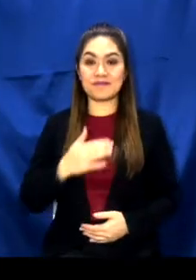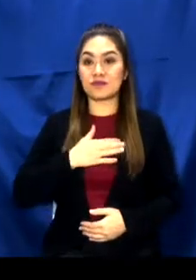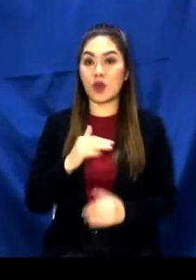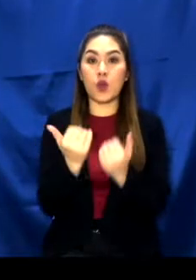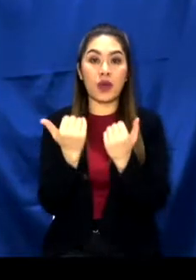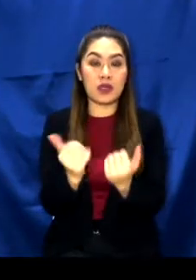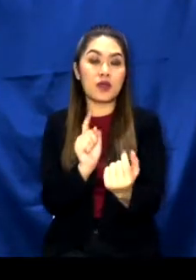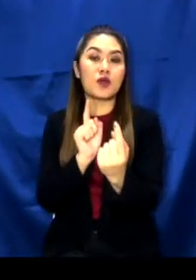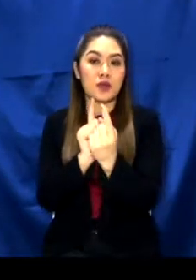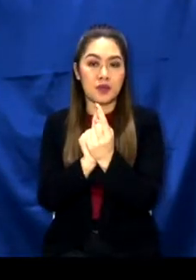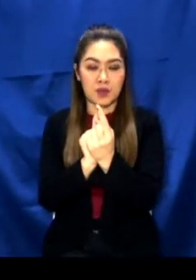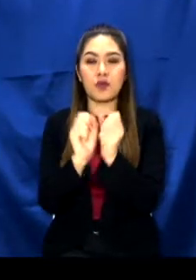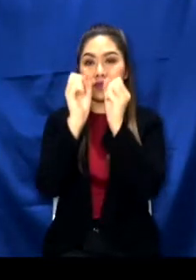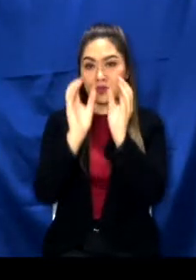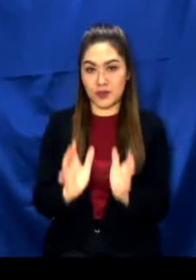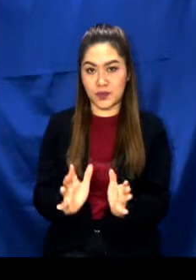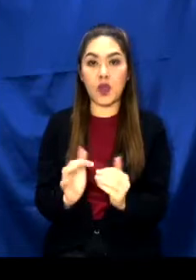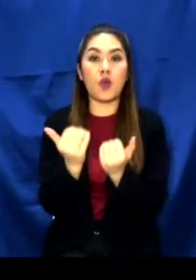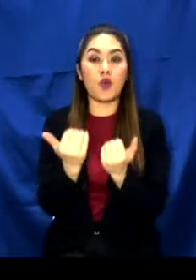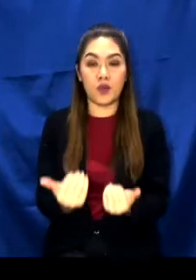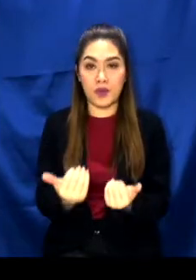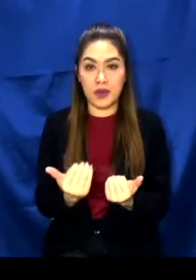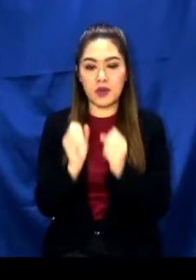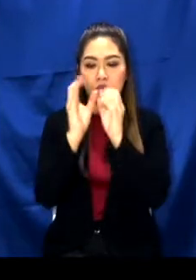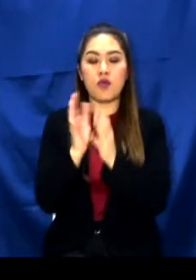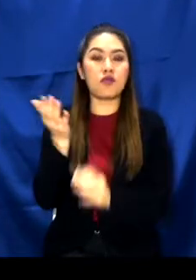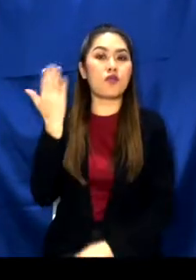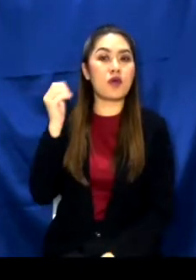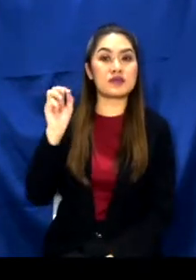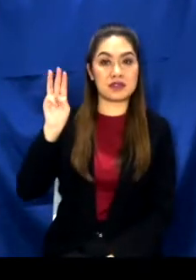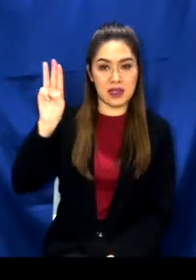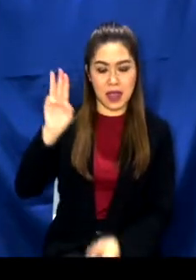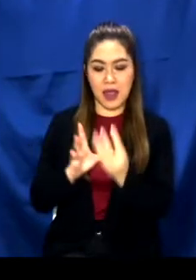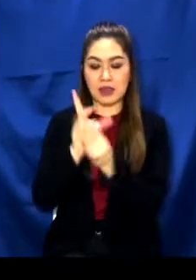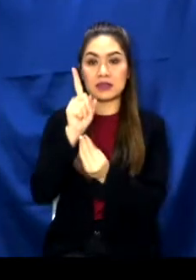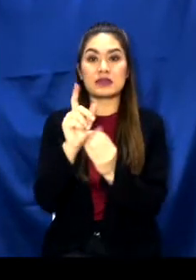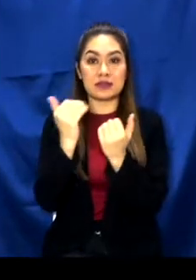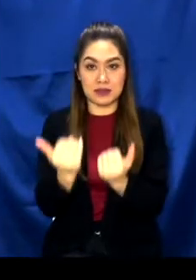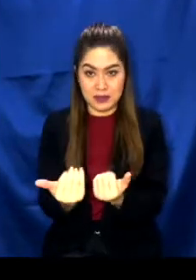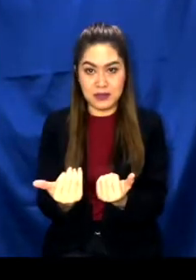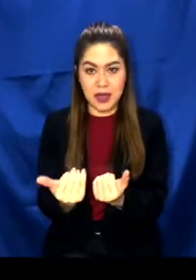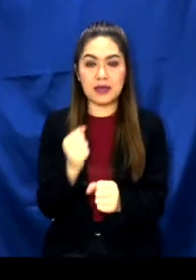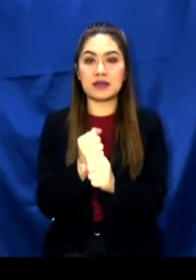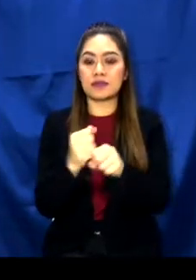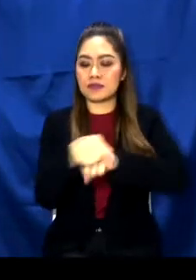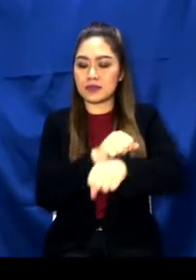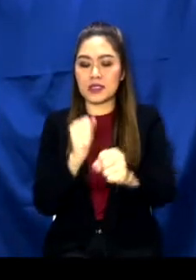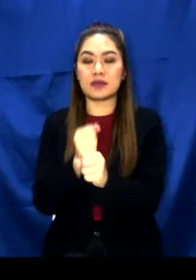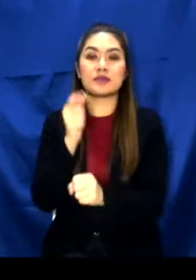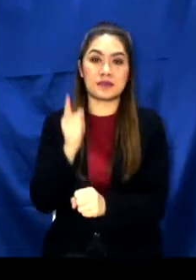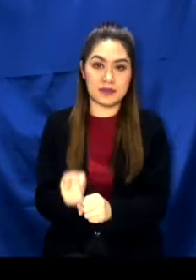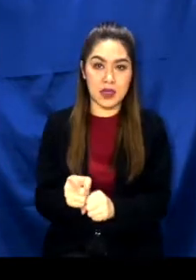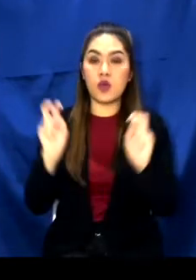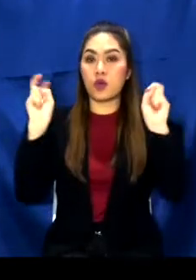มาพบกับครูกมลชนกสุทธิเชษฐ์อีกแล้วนะคะวันนี้นะคะครูได้สัญญาไว้แล้วว่าอาทิตย์เนี้ยเราจะทำการปฏิบัติจริงนะคะ